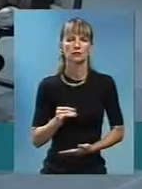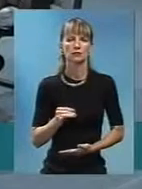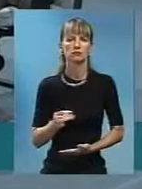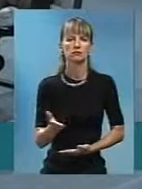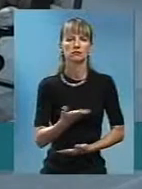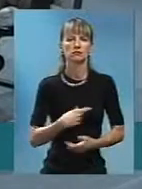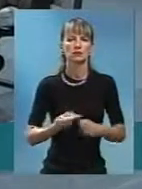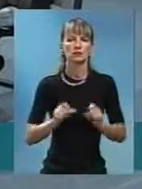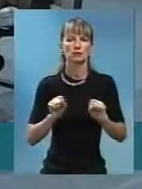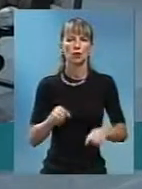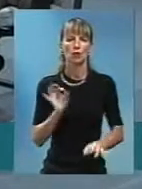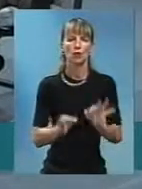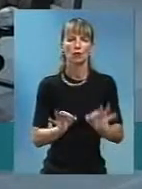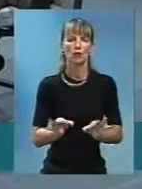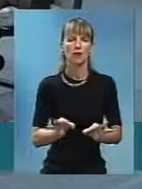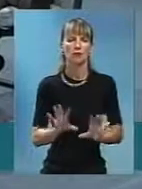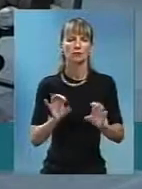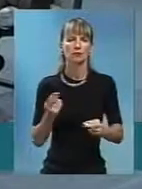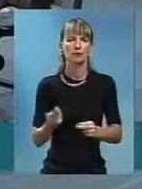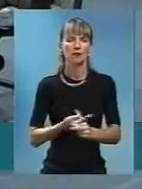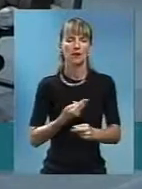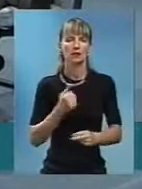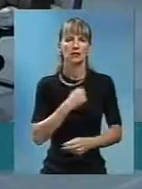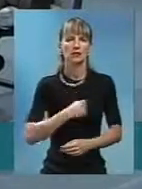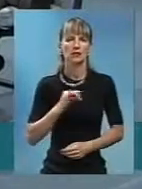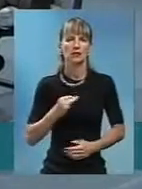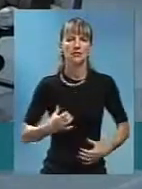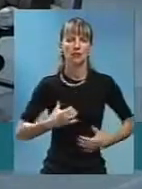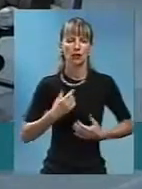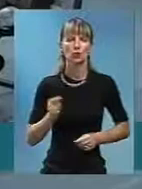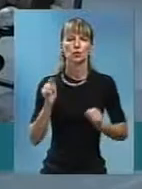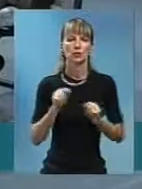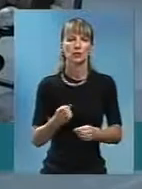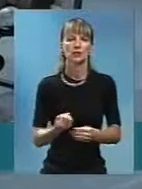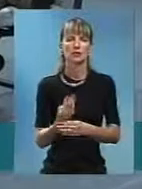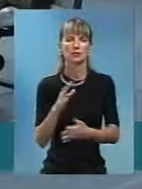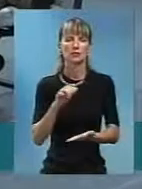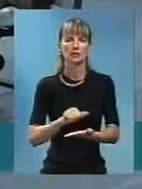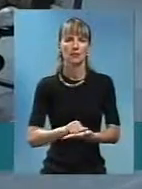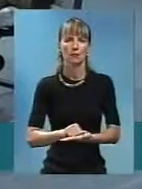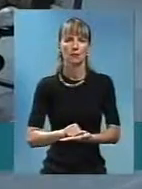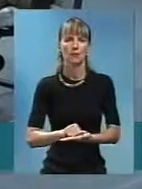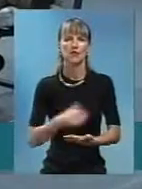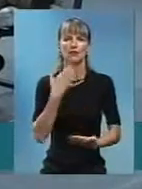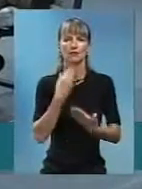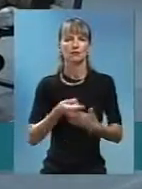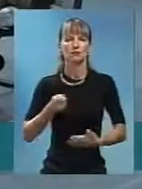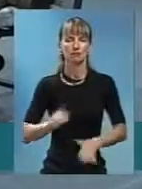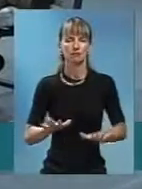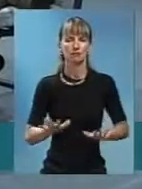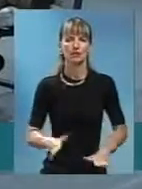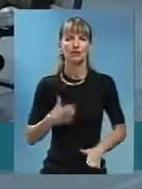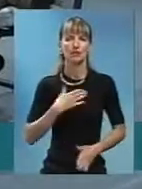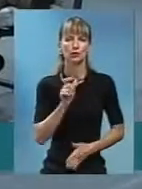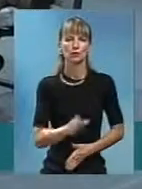ми це зможемо нормально вже сприймати без агресії і страху, от тоді тризуб займе своє справжнє місце в